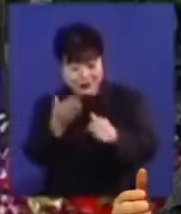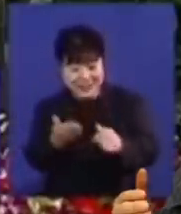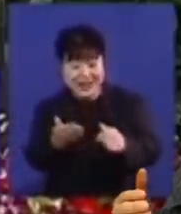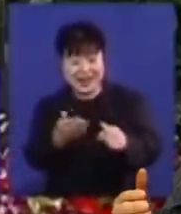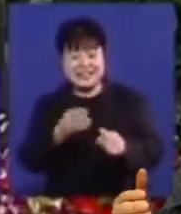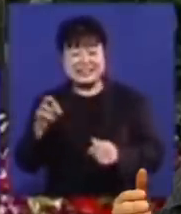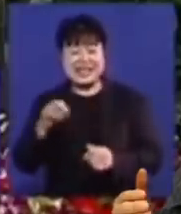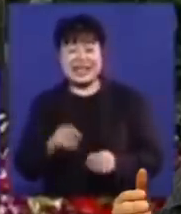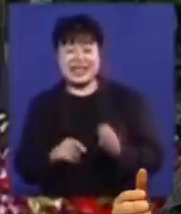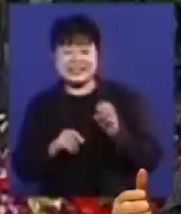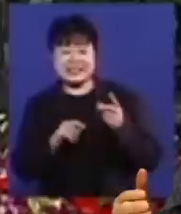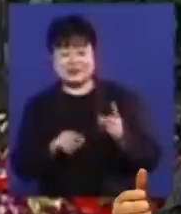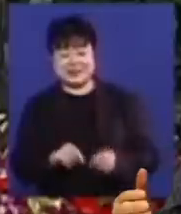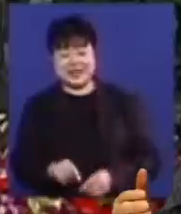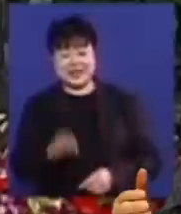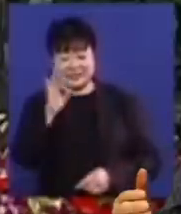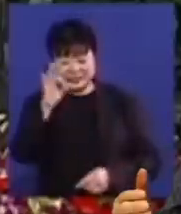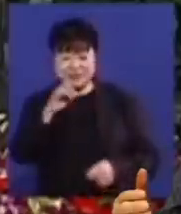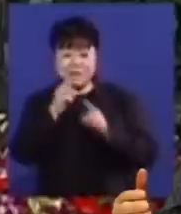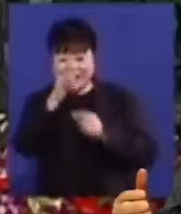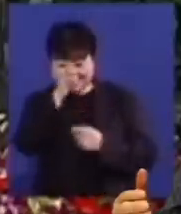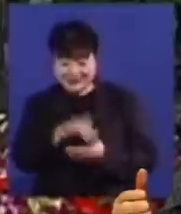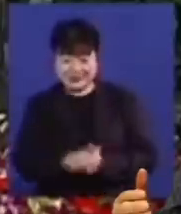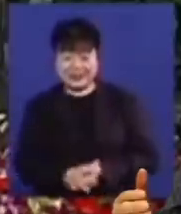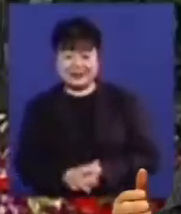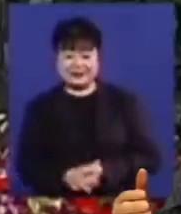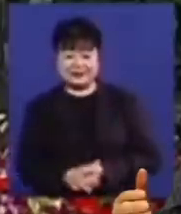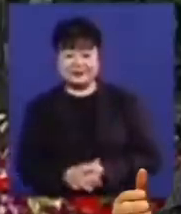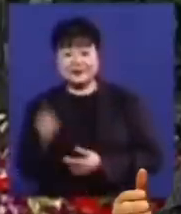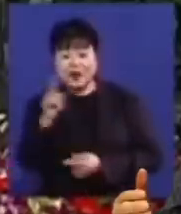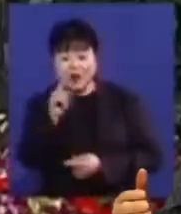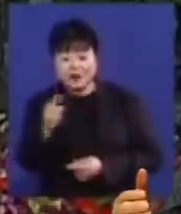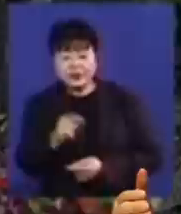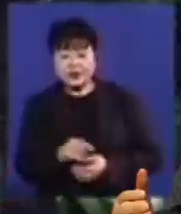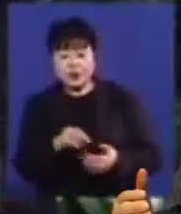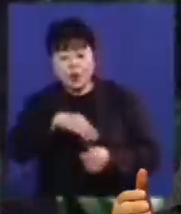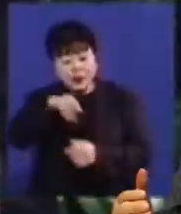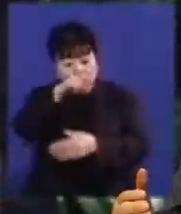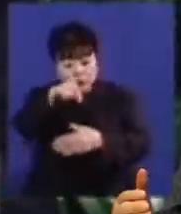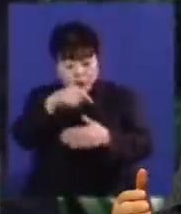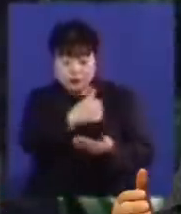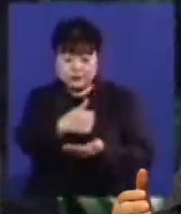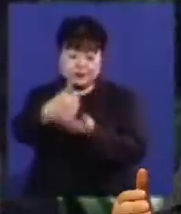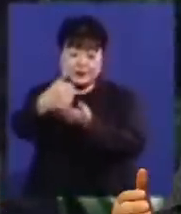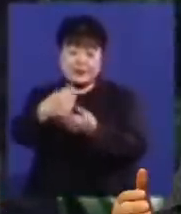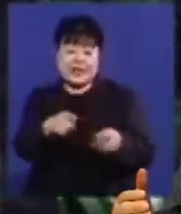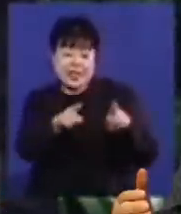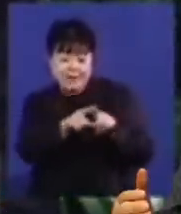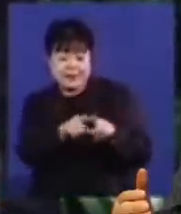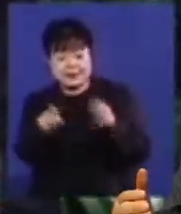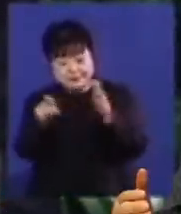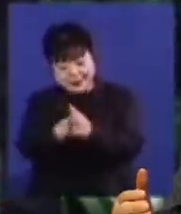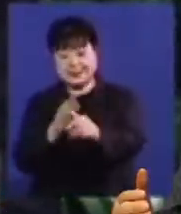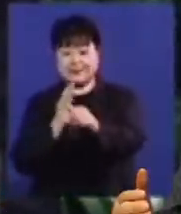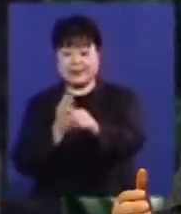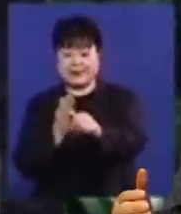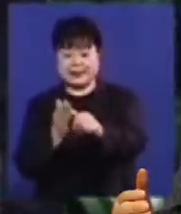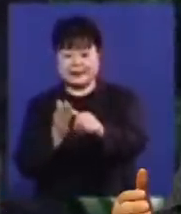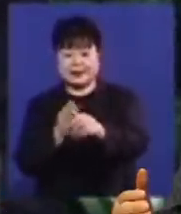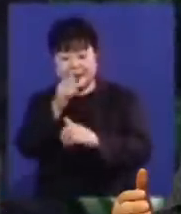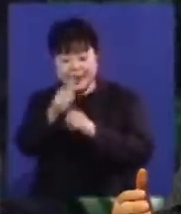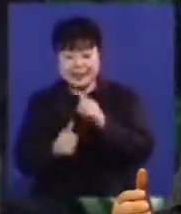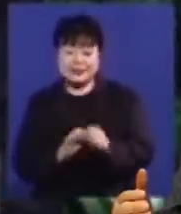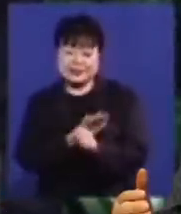이사야 41장 10절에 말하고 있는 것입니다. 어떠한 환경에도 주님이 같이 계신 것을 믿으시기 바랍니다.